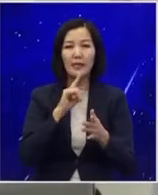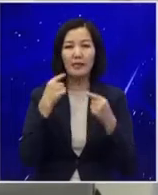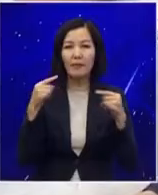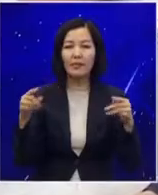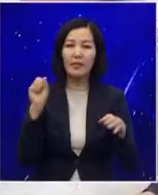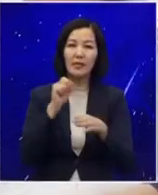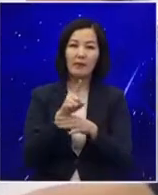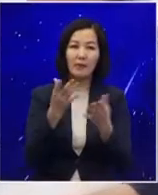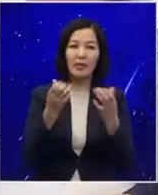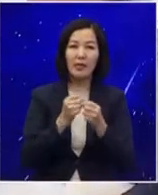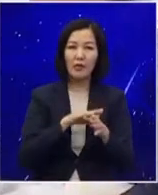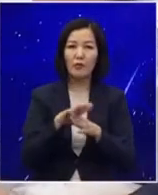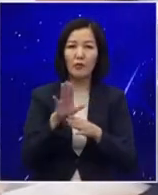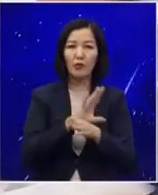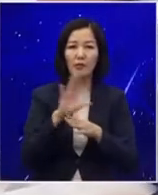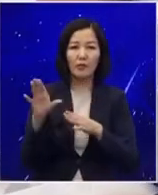артқан.